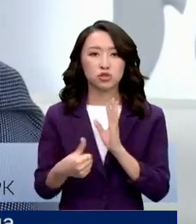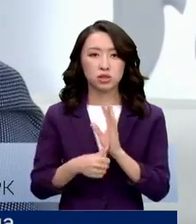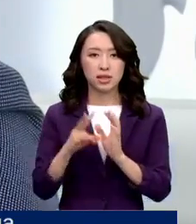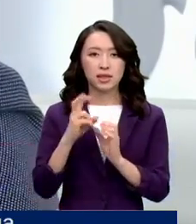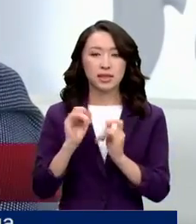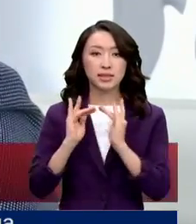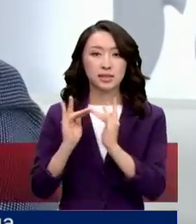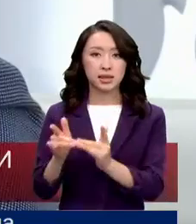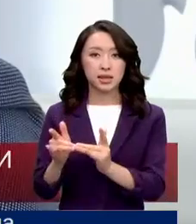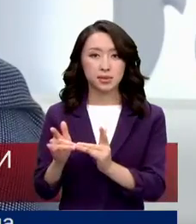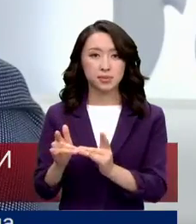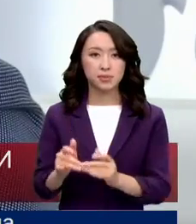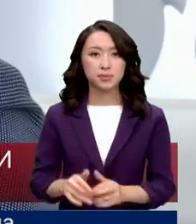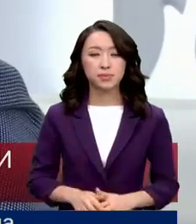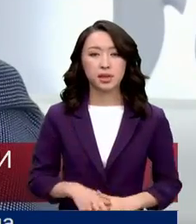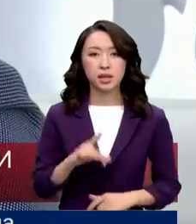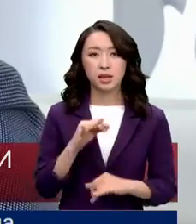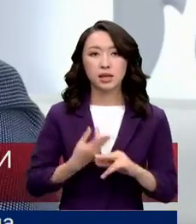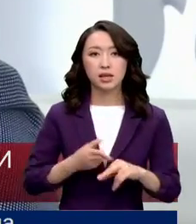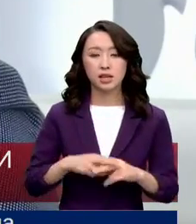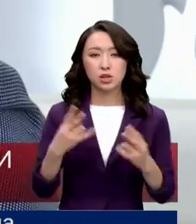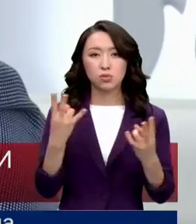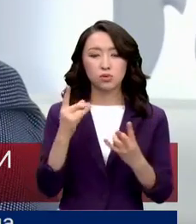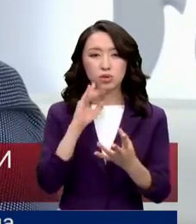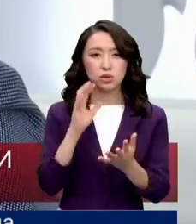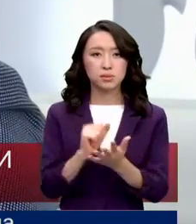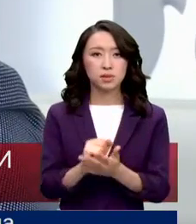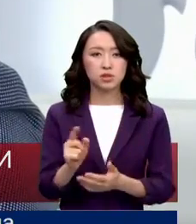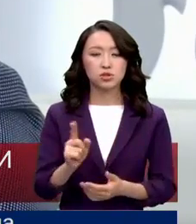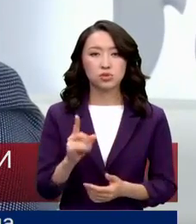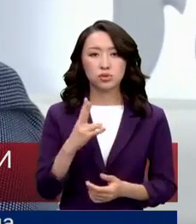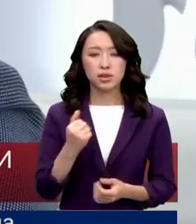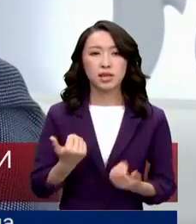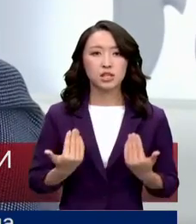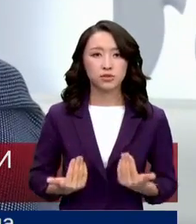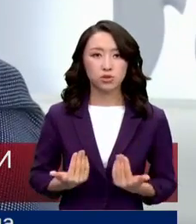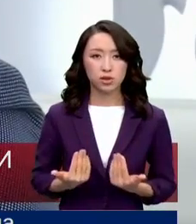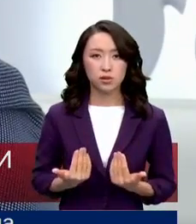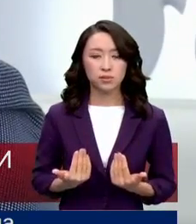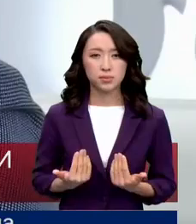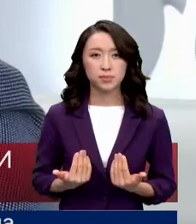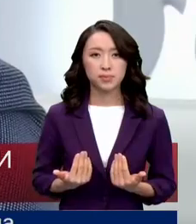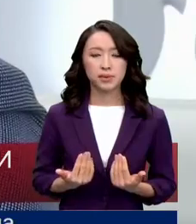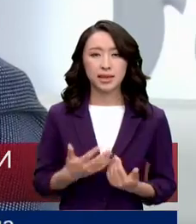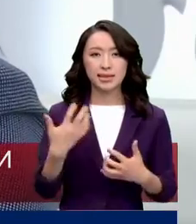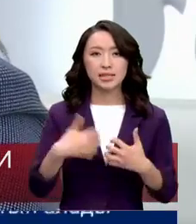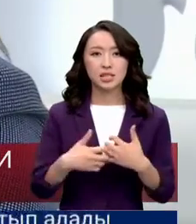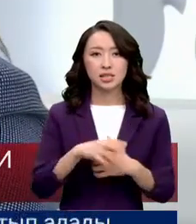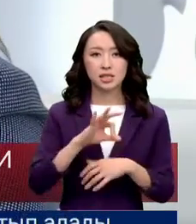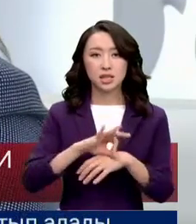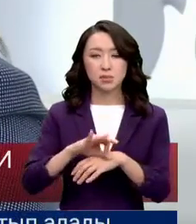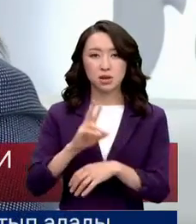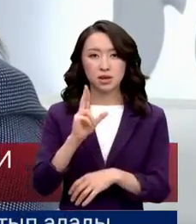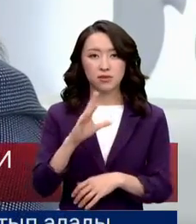8,6% на стационарном. При этом следует отметить, что на сегодня среди заболевших